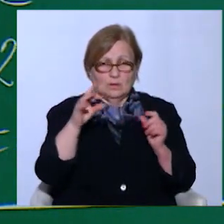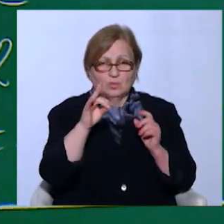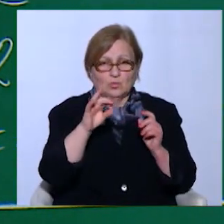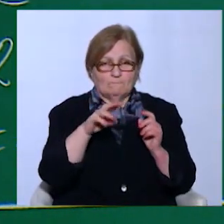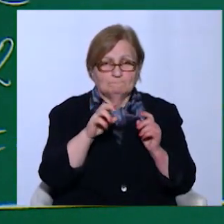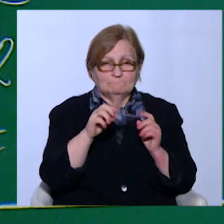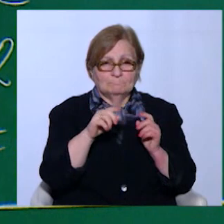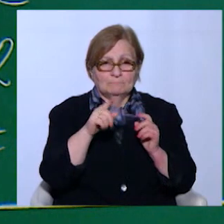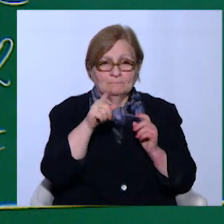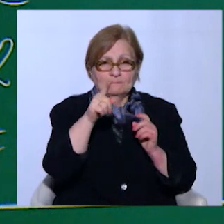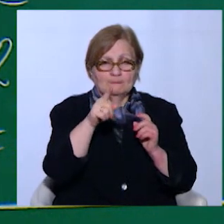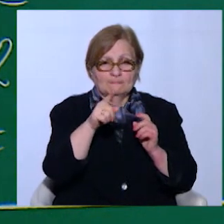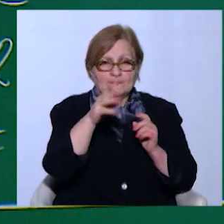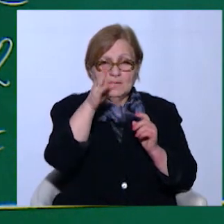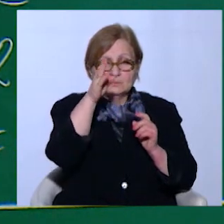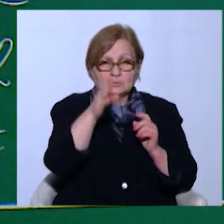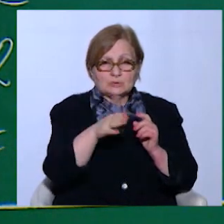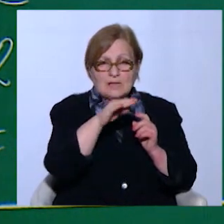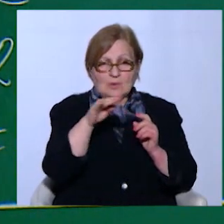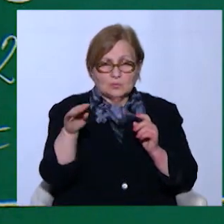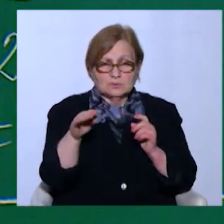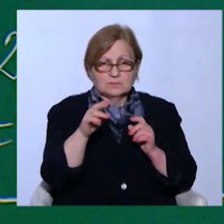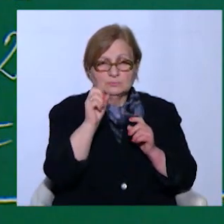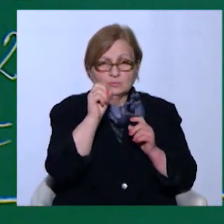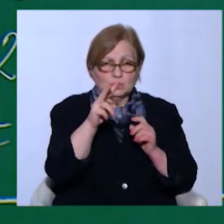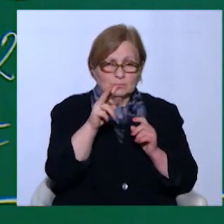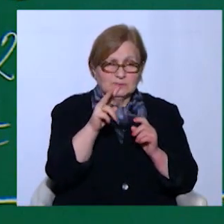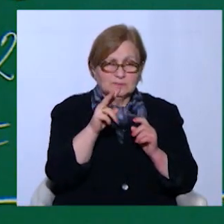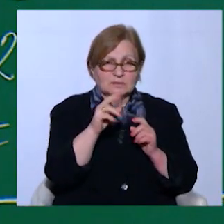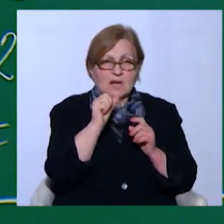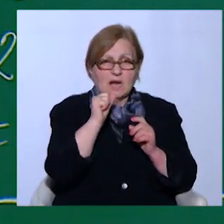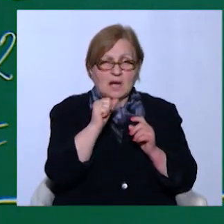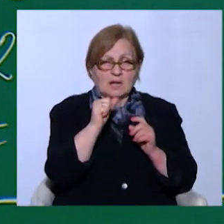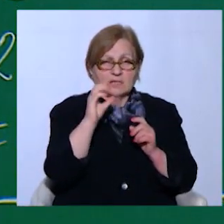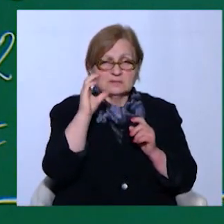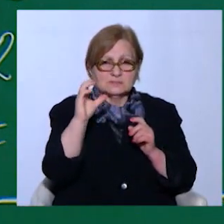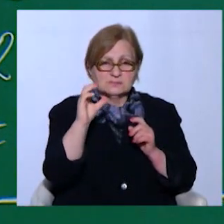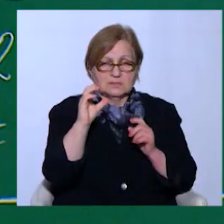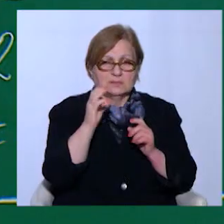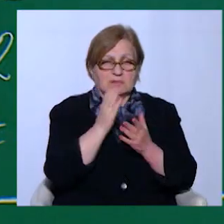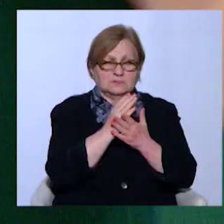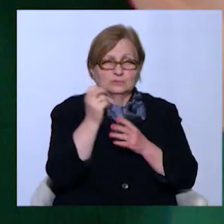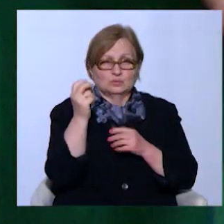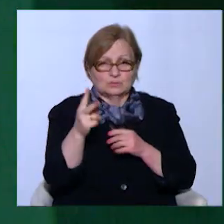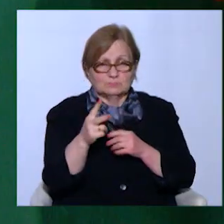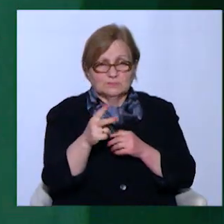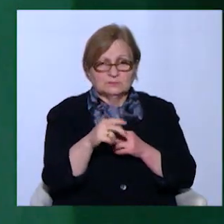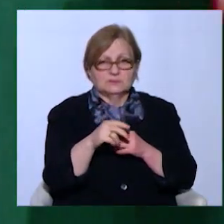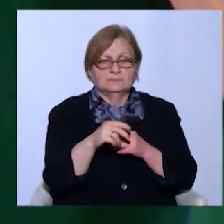ვიცით, რომ დიაგონალები არის 12 და 16 სანტიმეტრი, ესე იგი AC უდრის 12